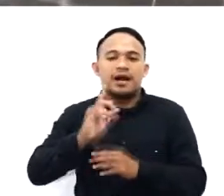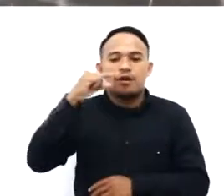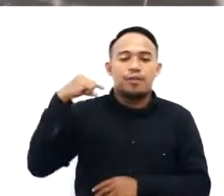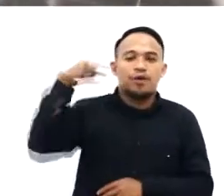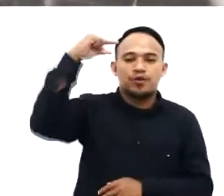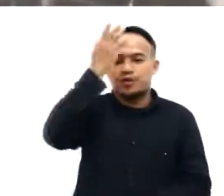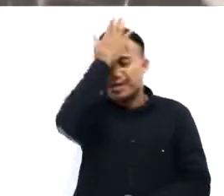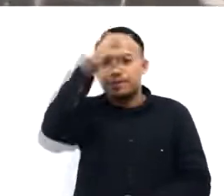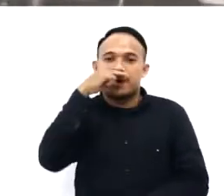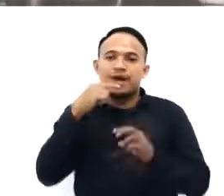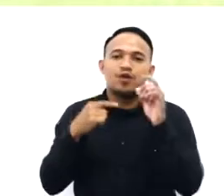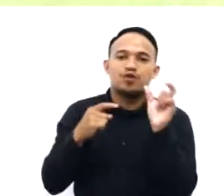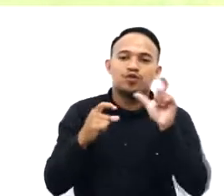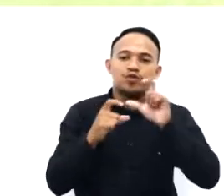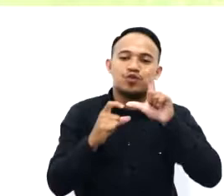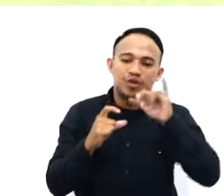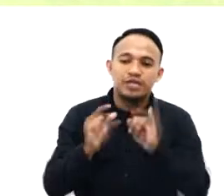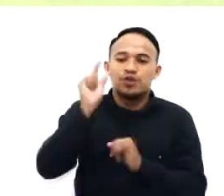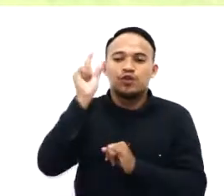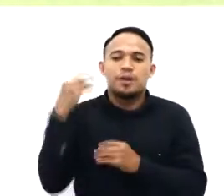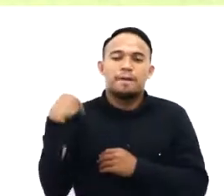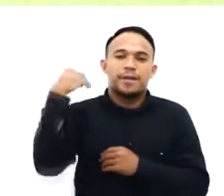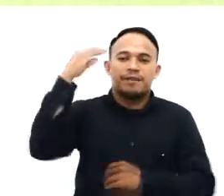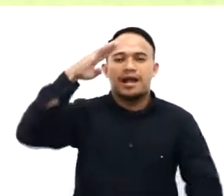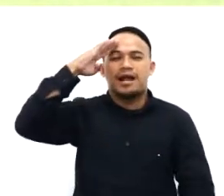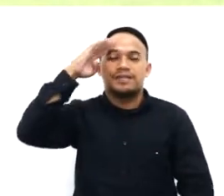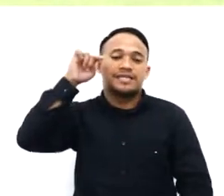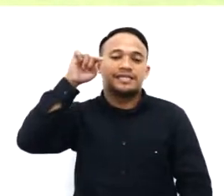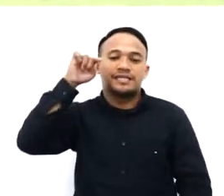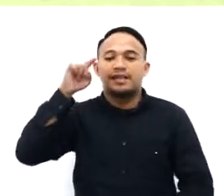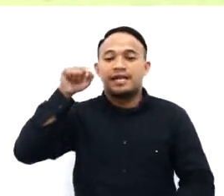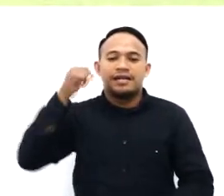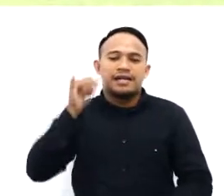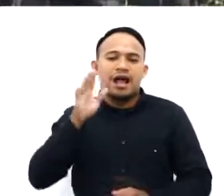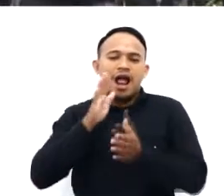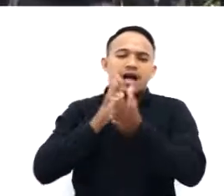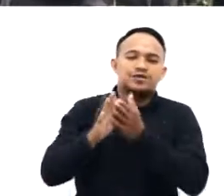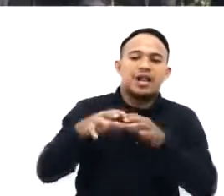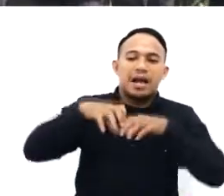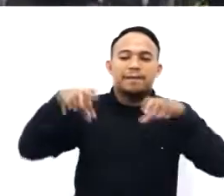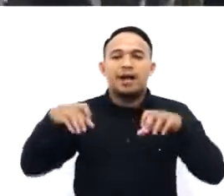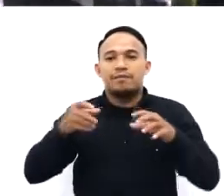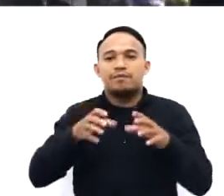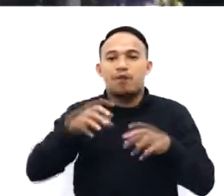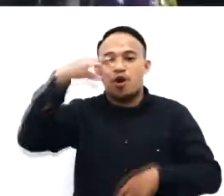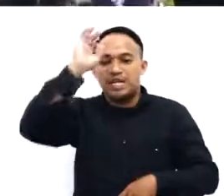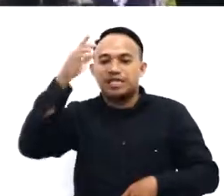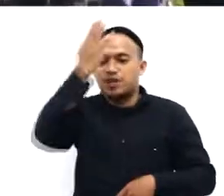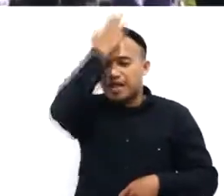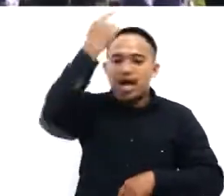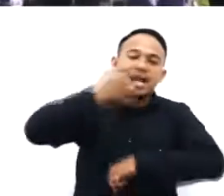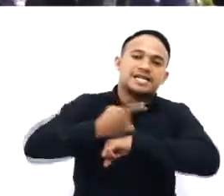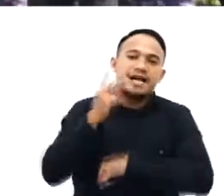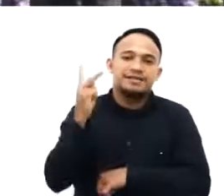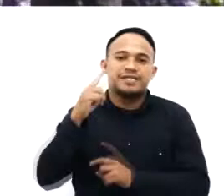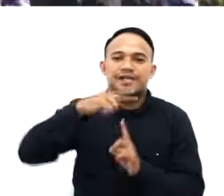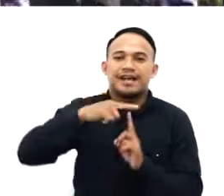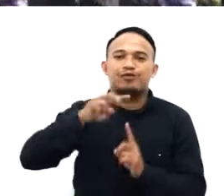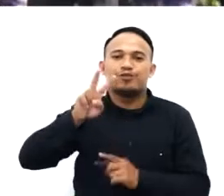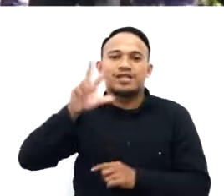Rusli Habibie untuk memimpin apel yang berlangsung di halaman Mapolda Gorontalo pada Kamis